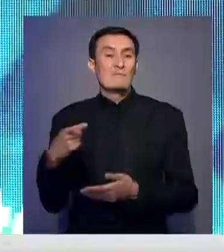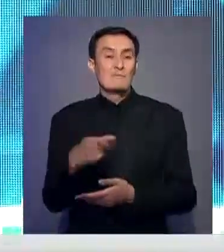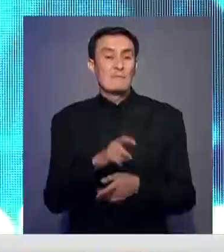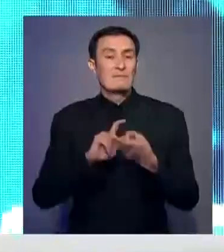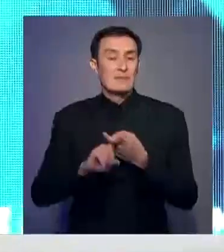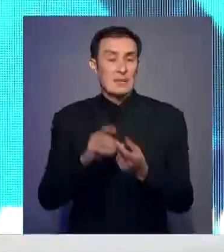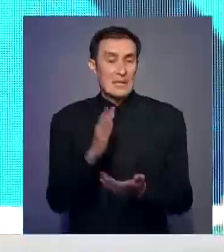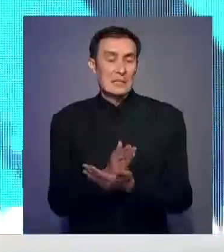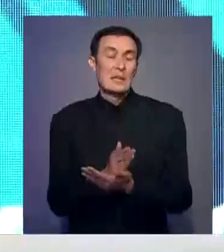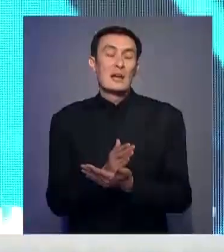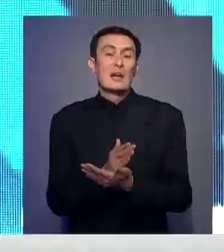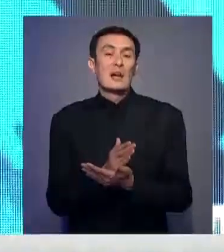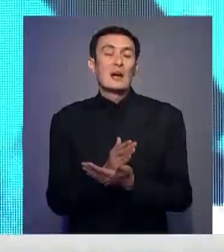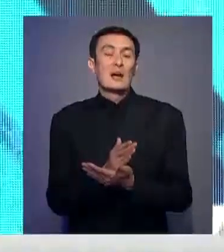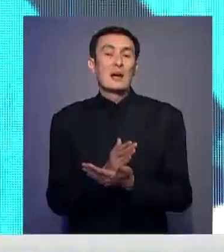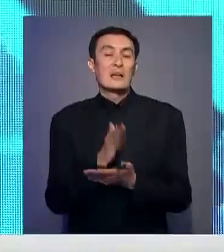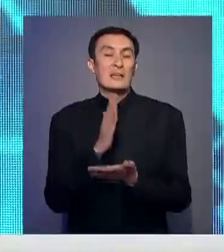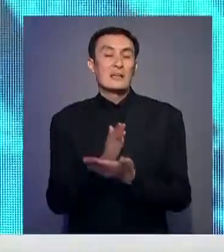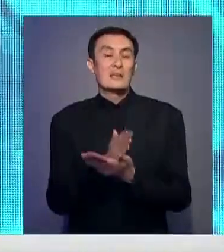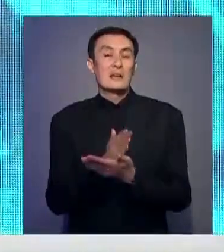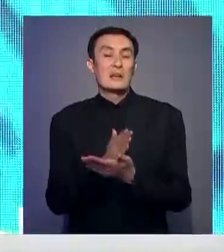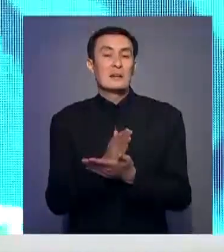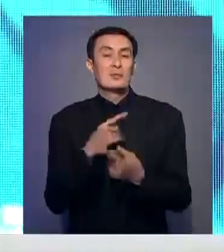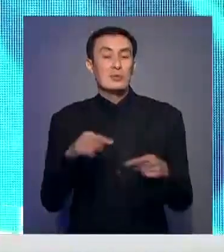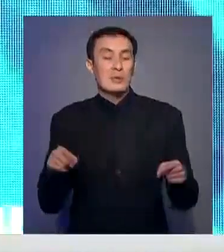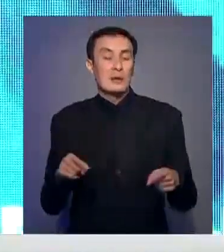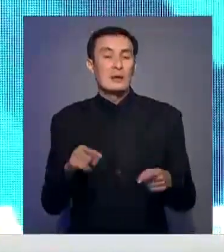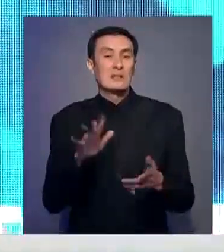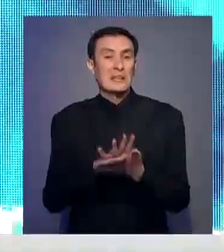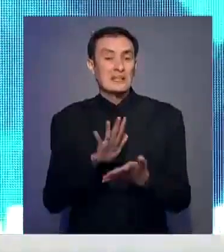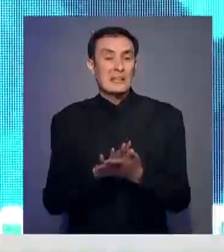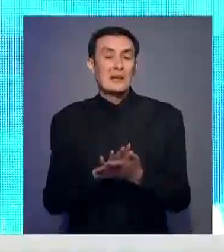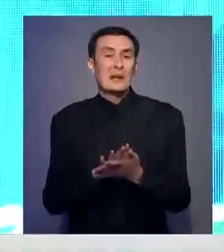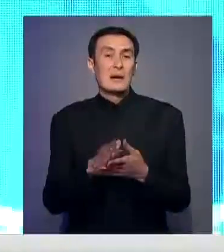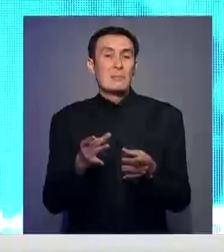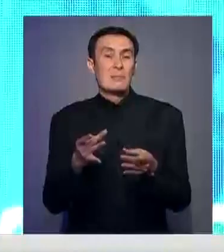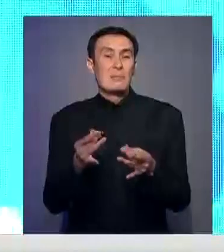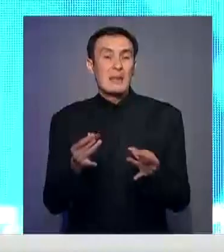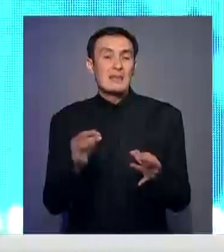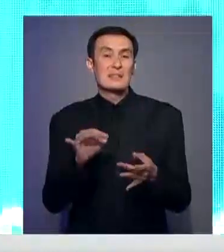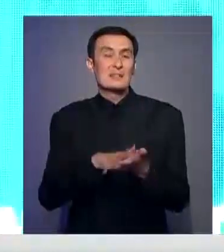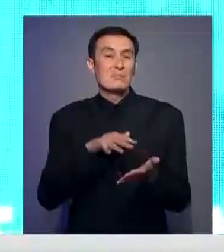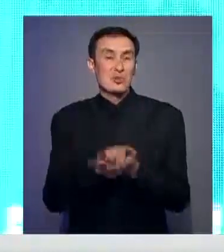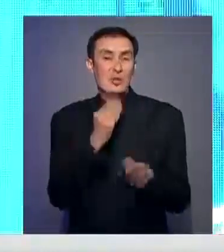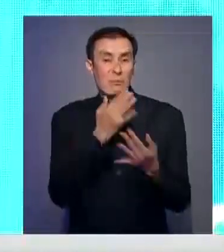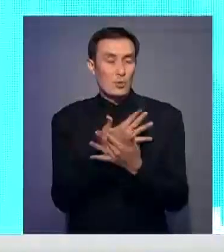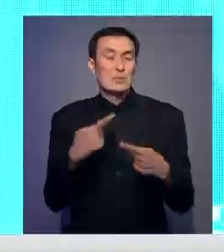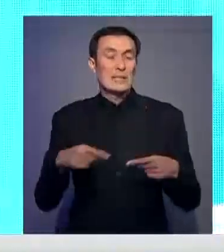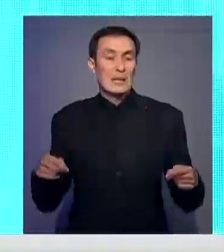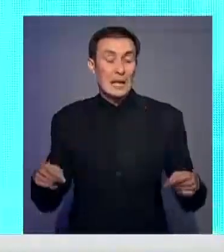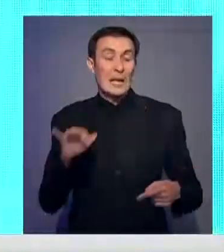палочки, наличие патогенной микрофлоры и так далее, плесени, испорченной продукции и так далее.